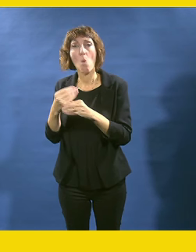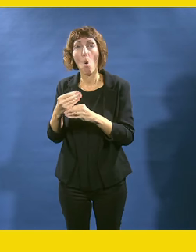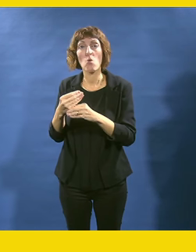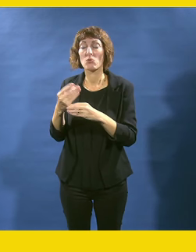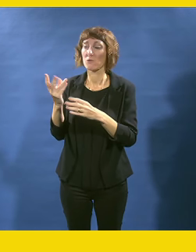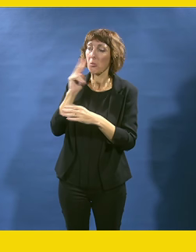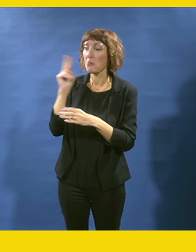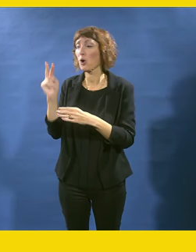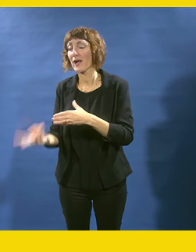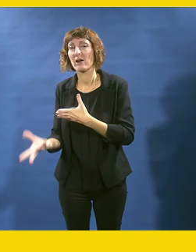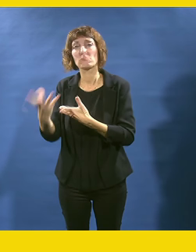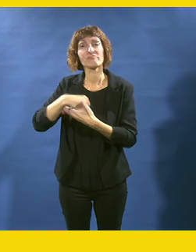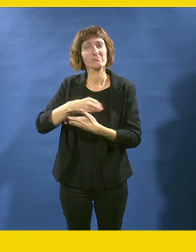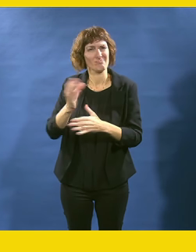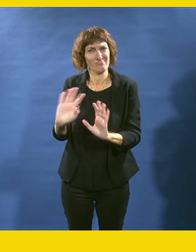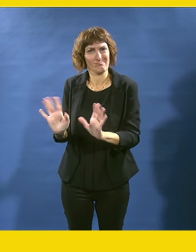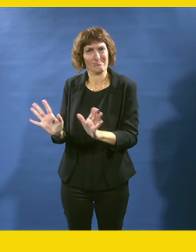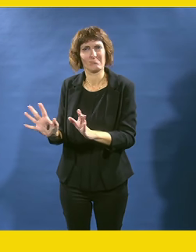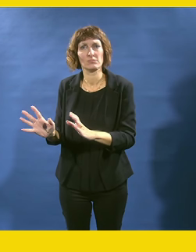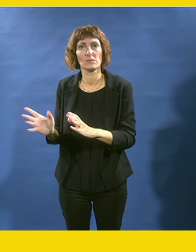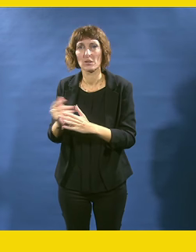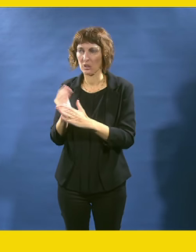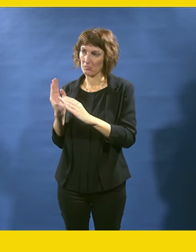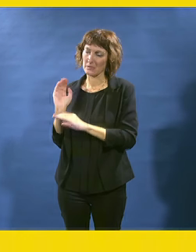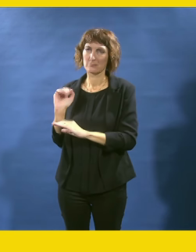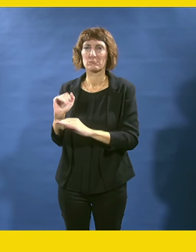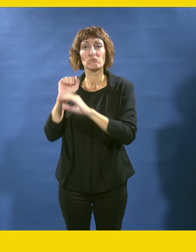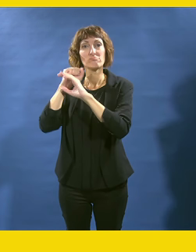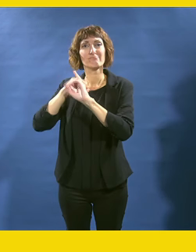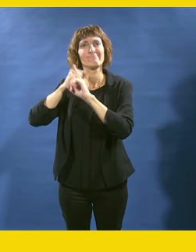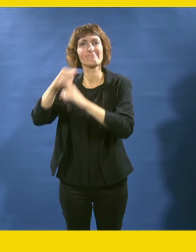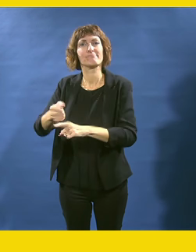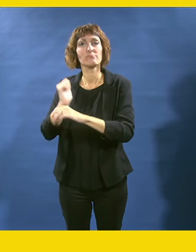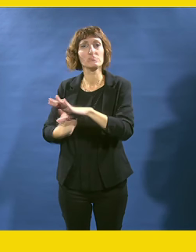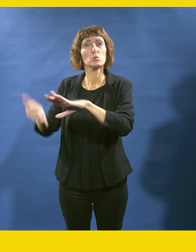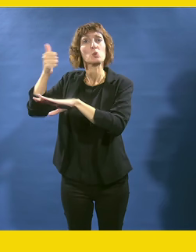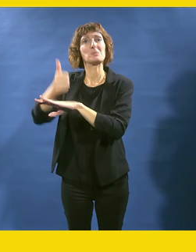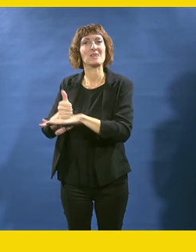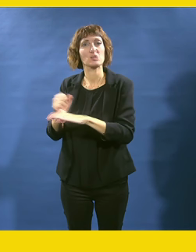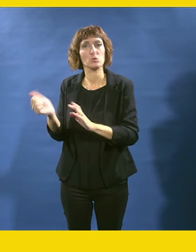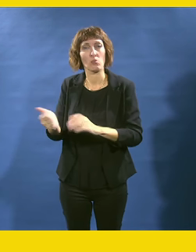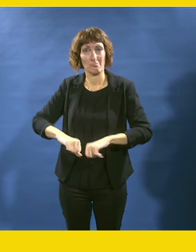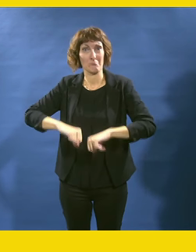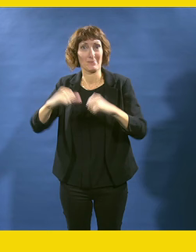vive libre et égaux, sans domination machiste. L'extrême